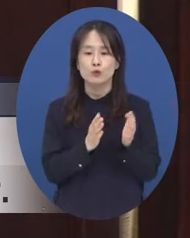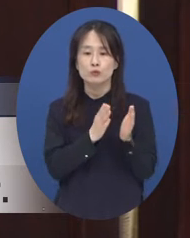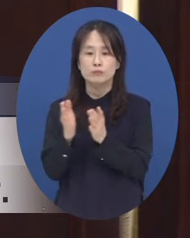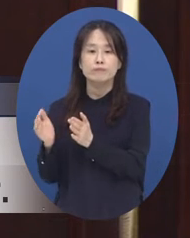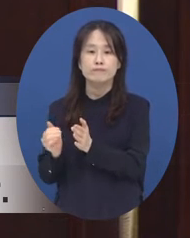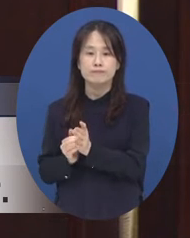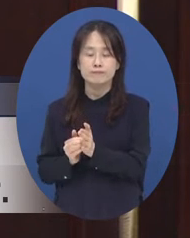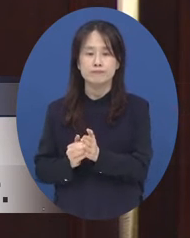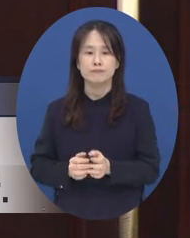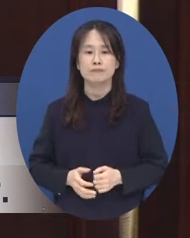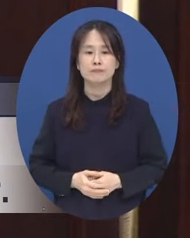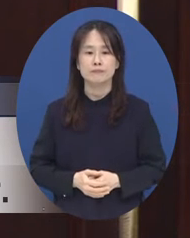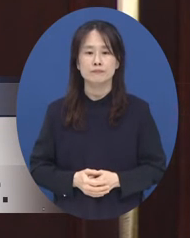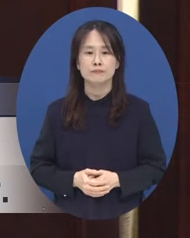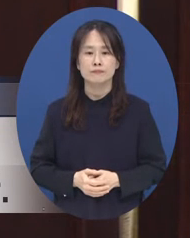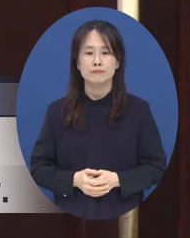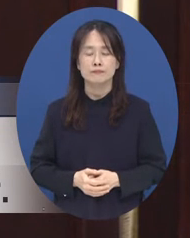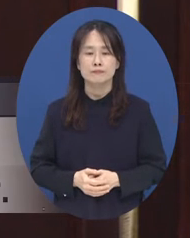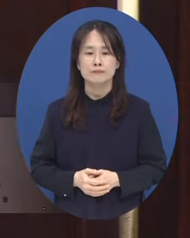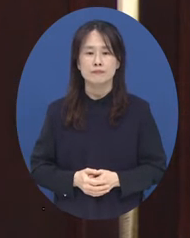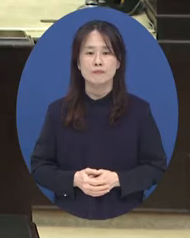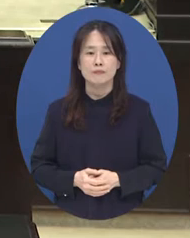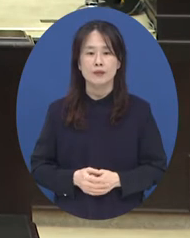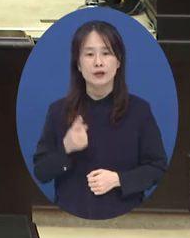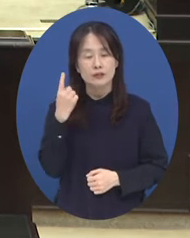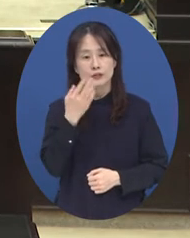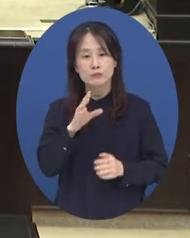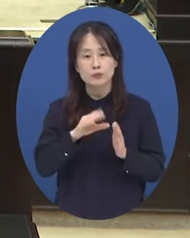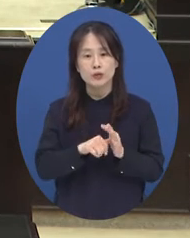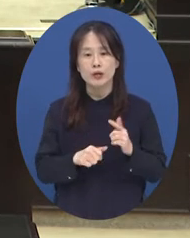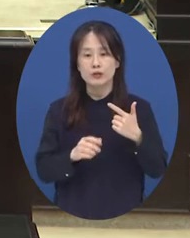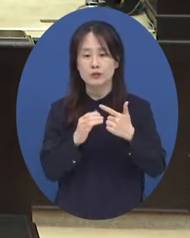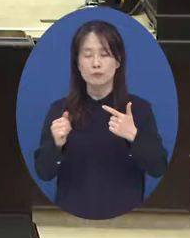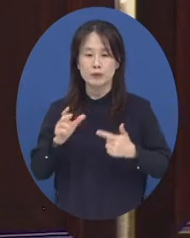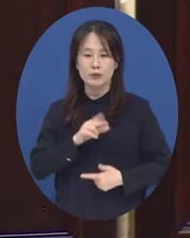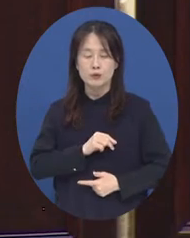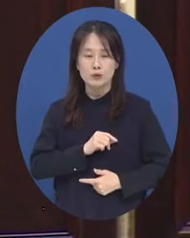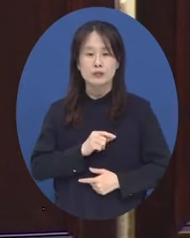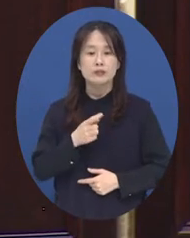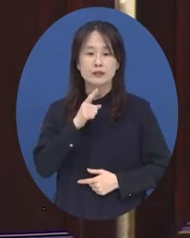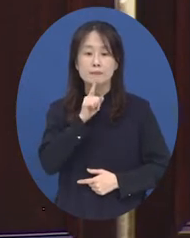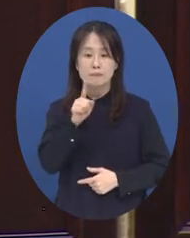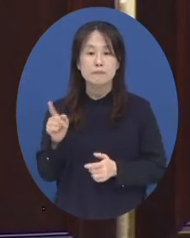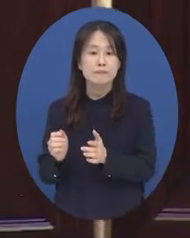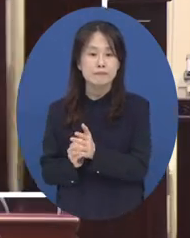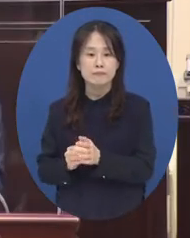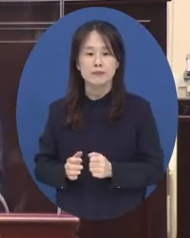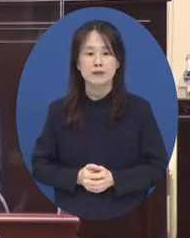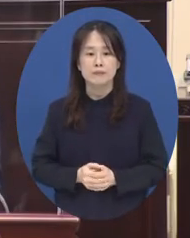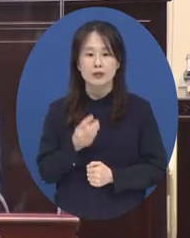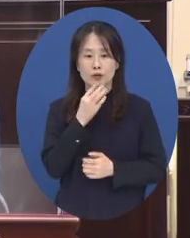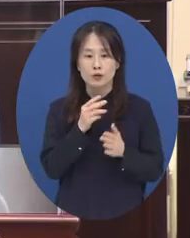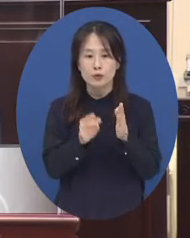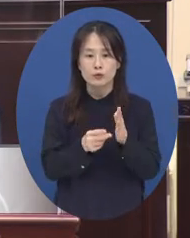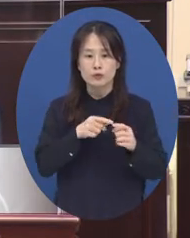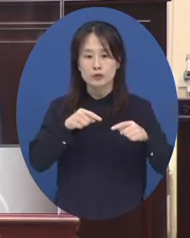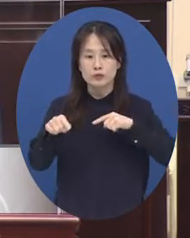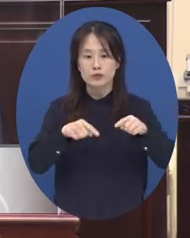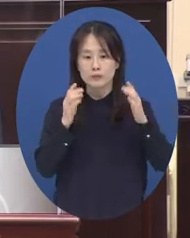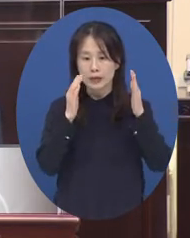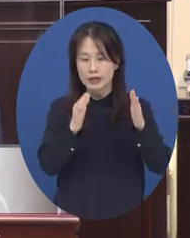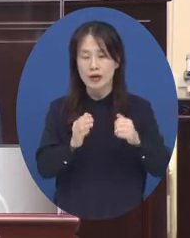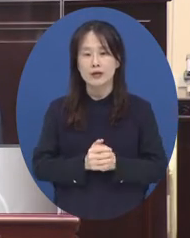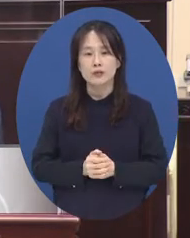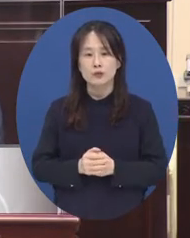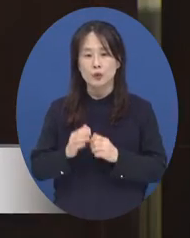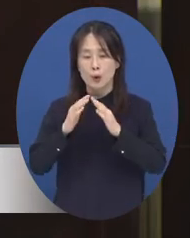중점을 두고 편성 했습니다 도정 질이 에선 6명 의원들이 목소리를 냈습니다 경기도 철도